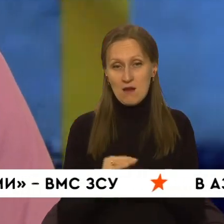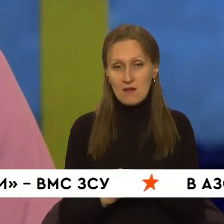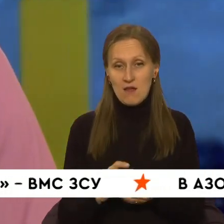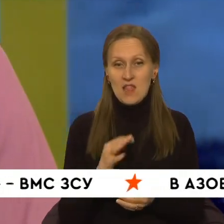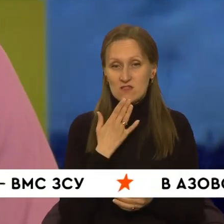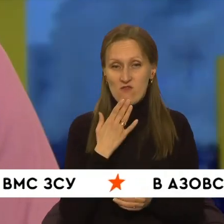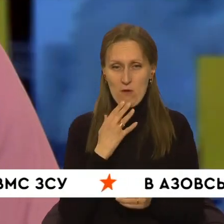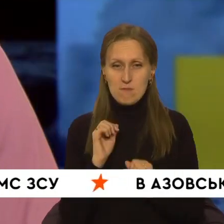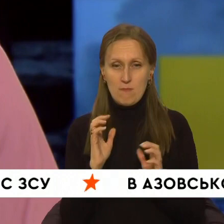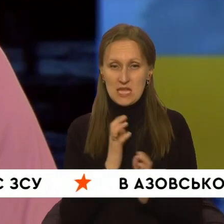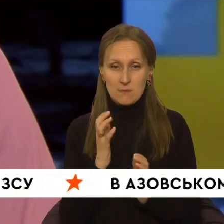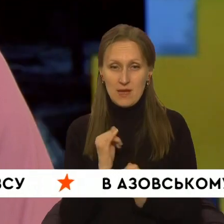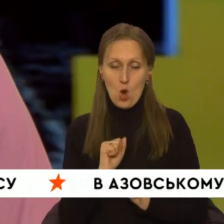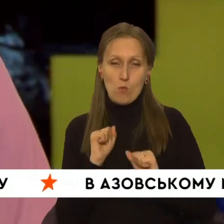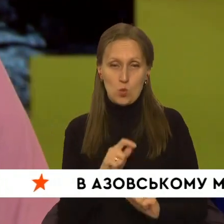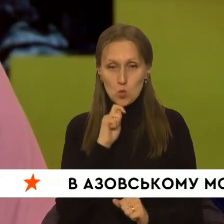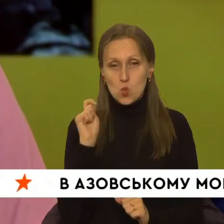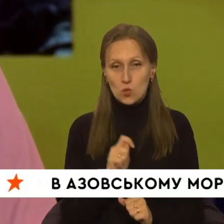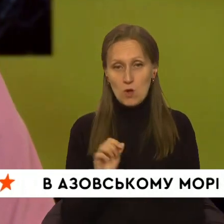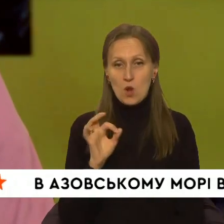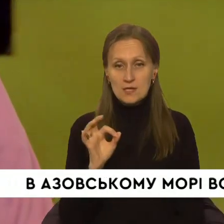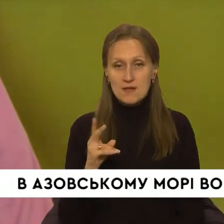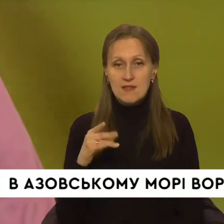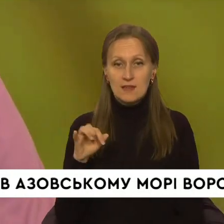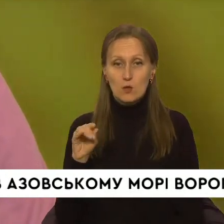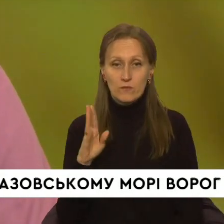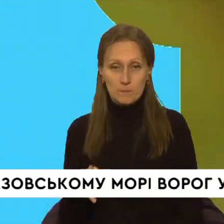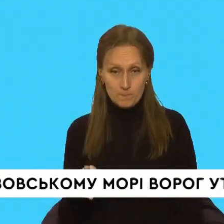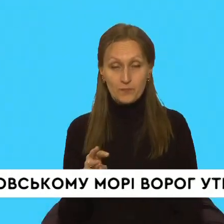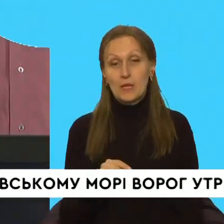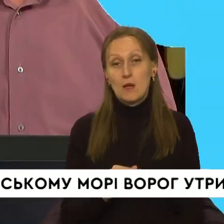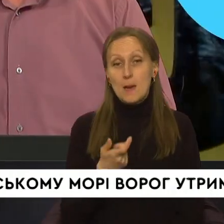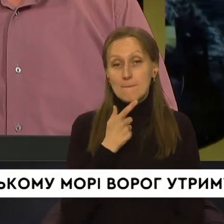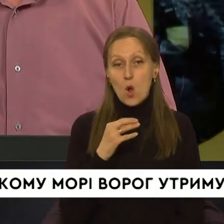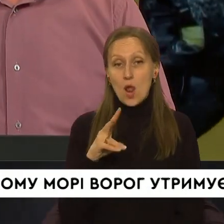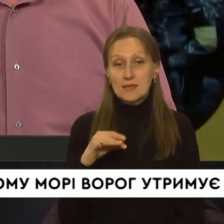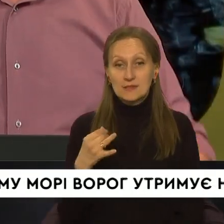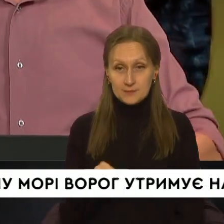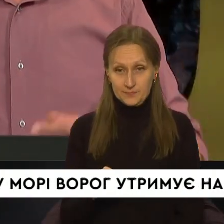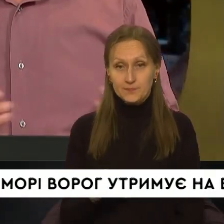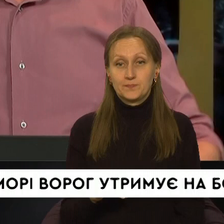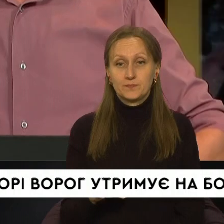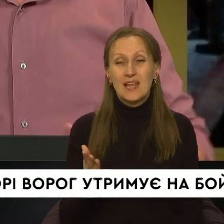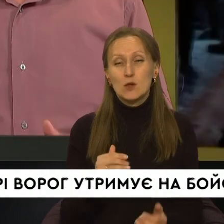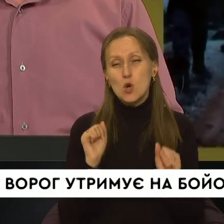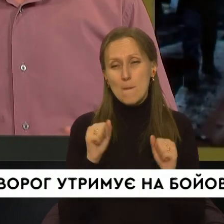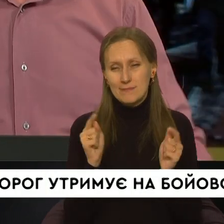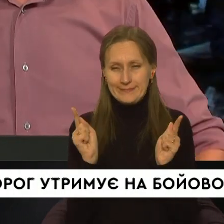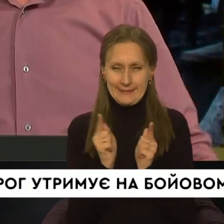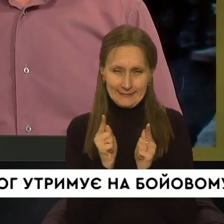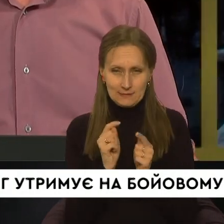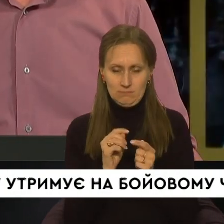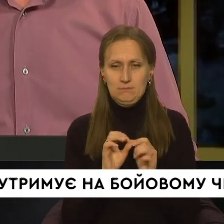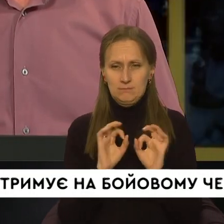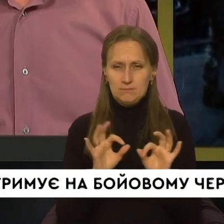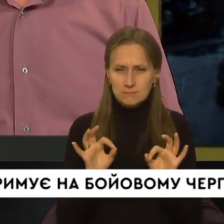Ради національної безпеки та оборони України Олексієм Даніловим. Пане Олексію, якщо можна, коротко